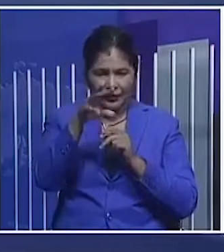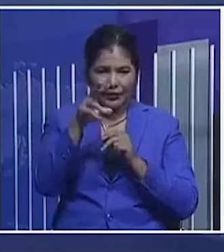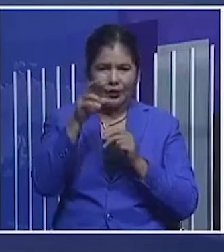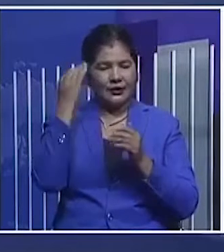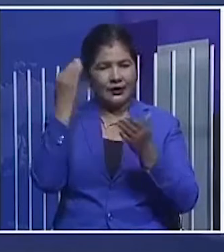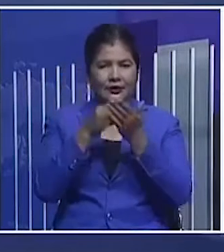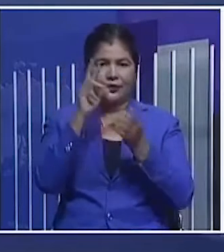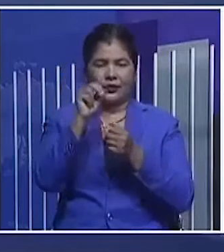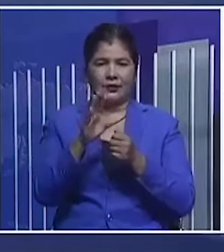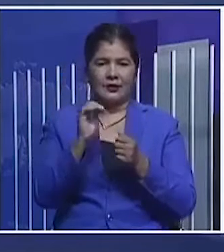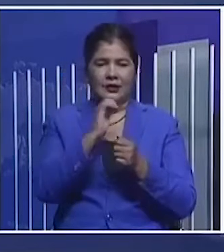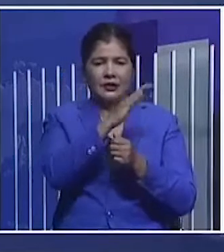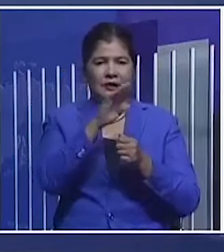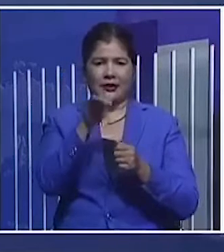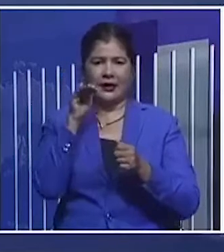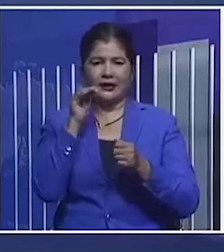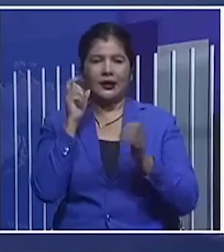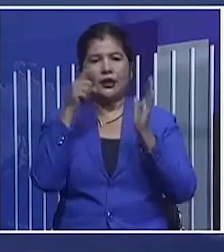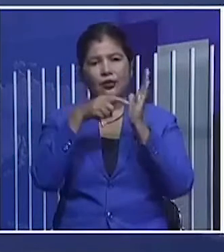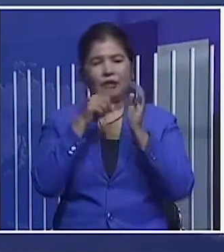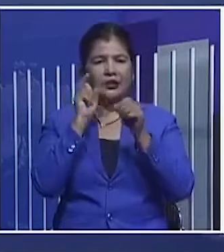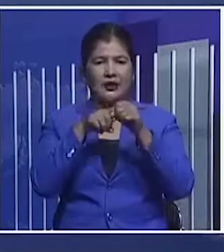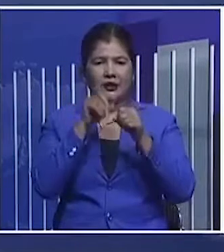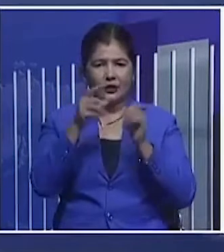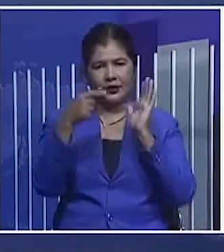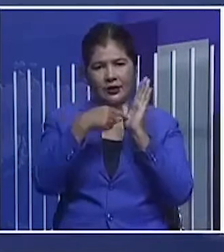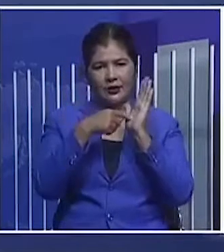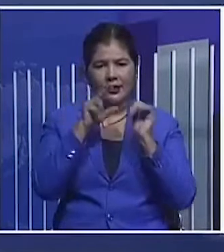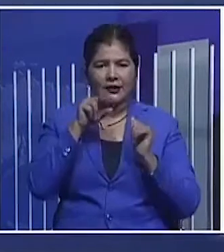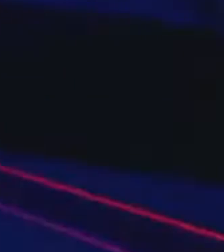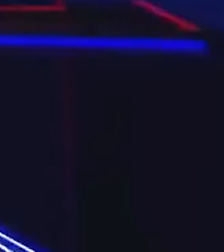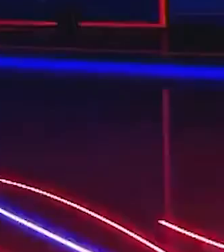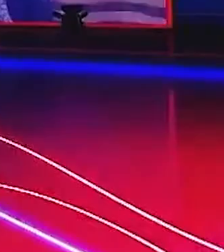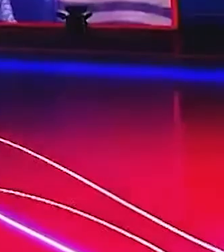हामीले सल्यानका केही नागरिकलाई सोधेका छौं। हेरौं आजको आवाजमा।